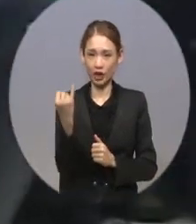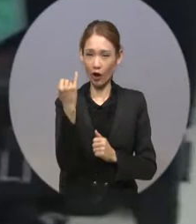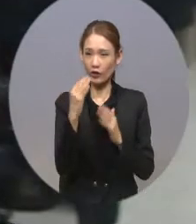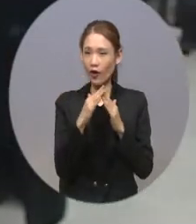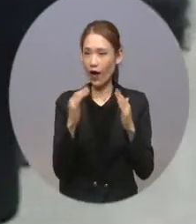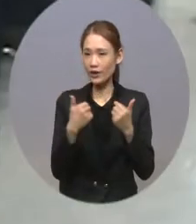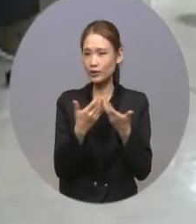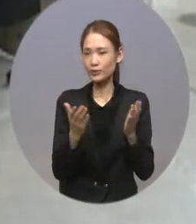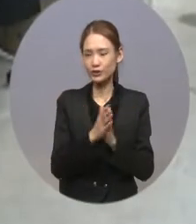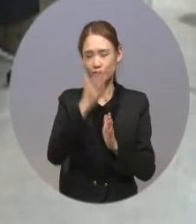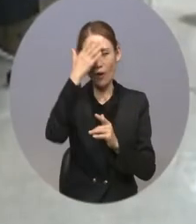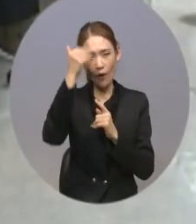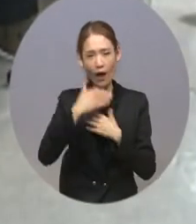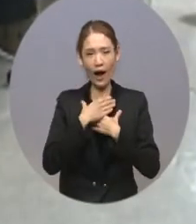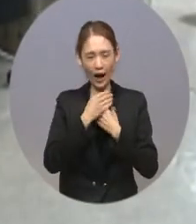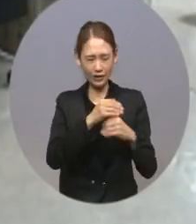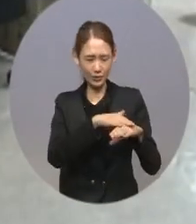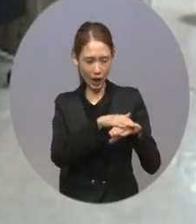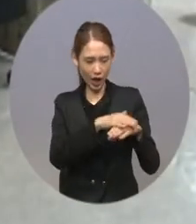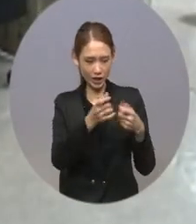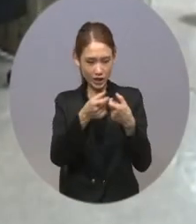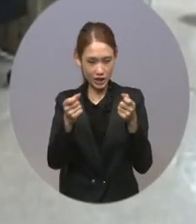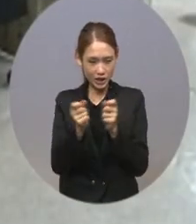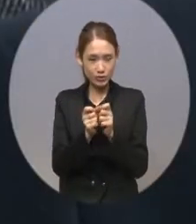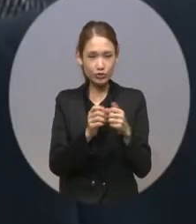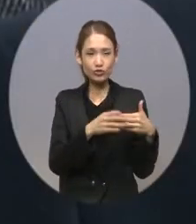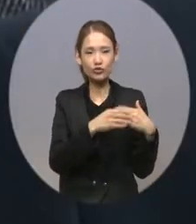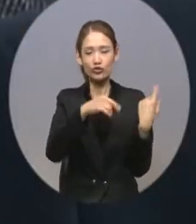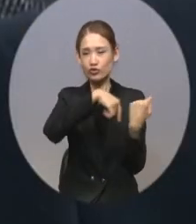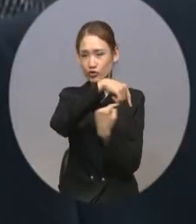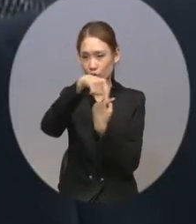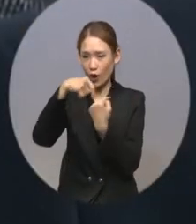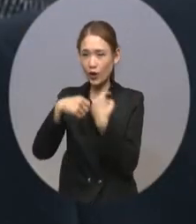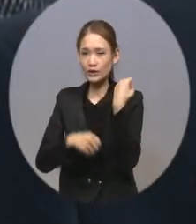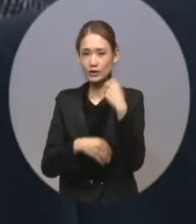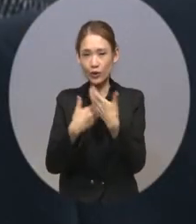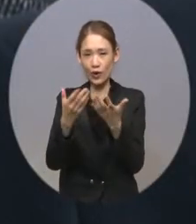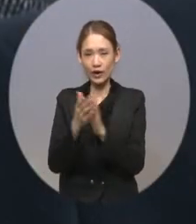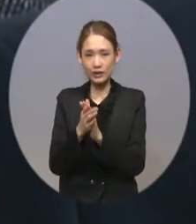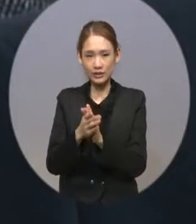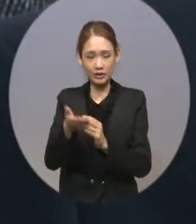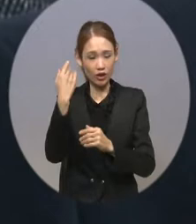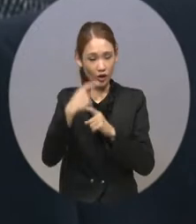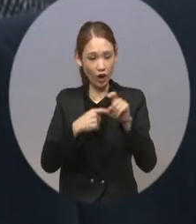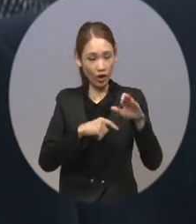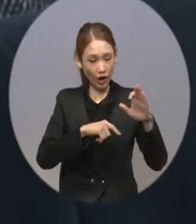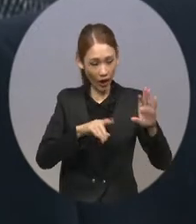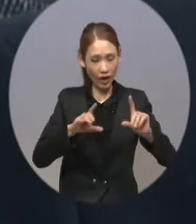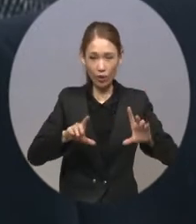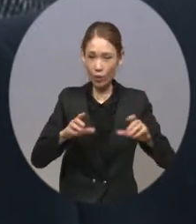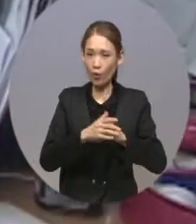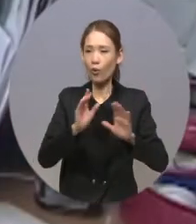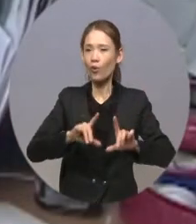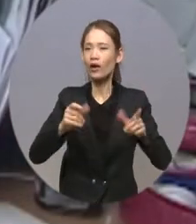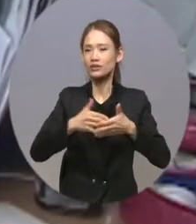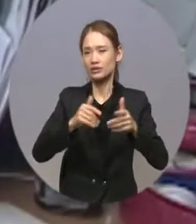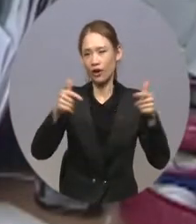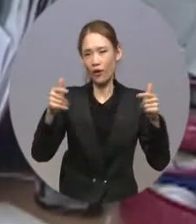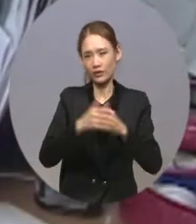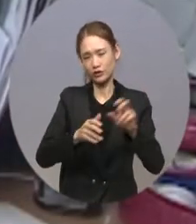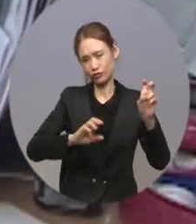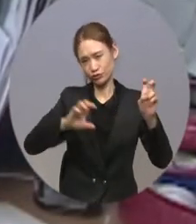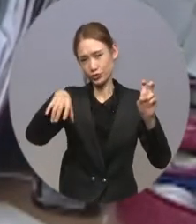여성가족부는 청소년 안전망팀을 운영하는 기초지자체가 지난해 14곳에서 올해 20곳으로 늘어났다고